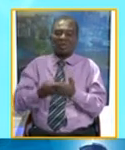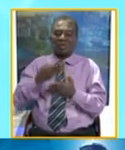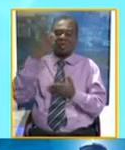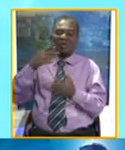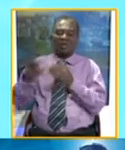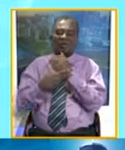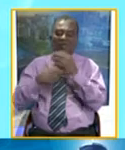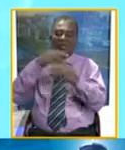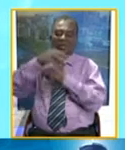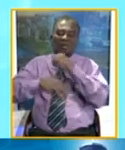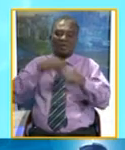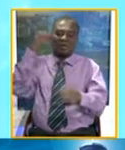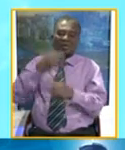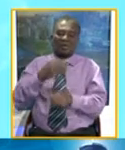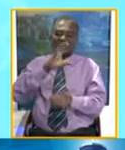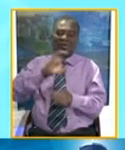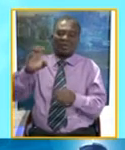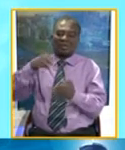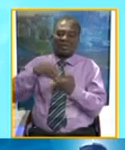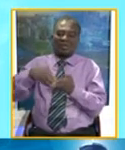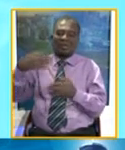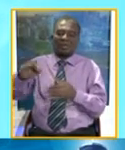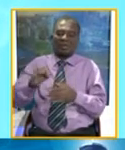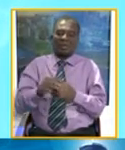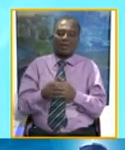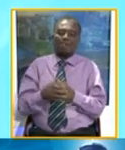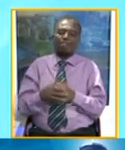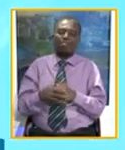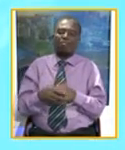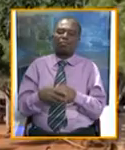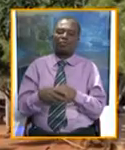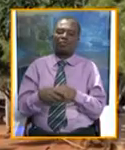hauteur de 700 millions de francs CFA. Didier Onguessan.